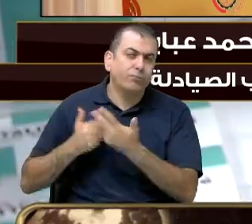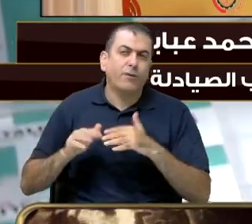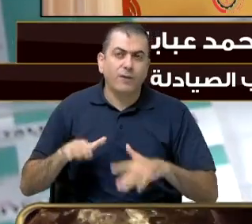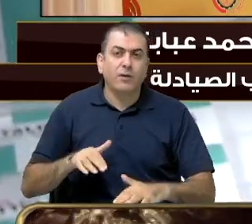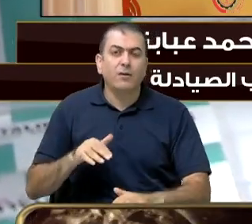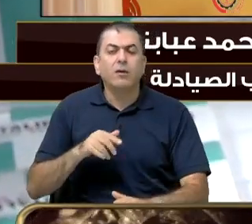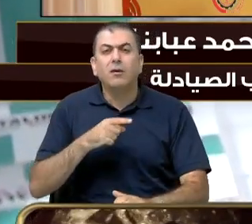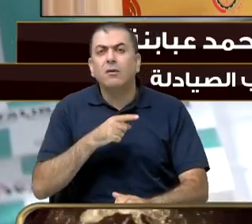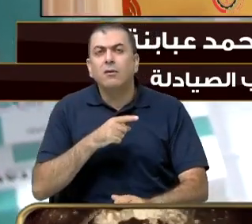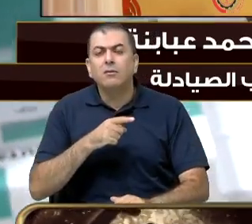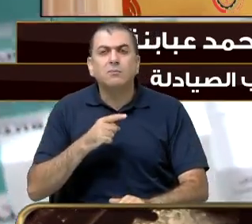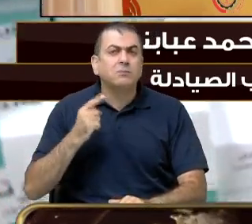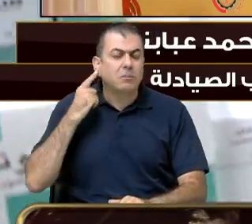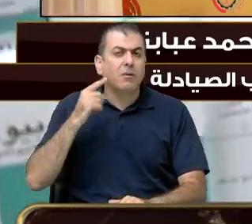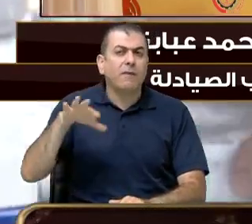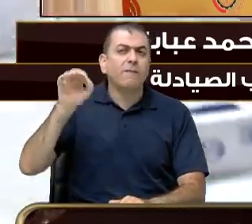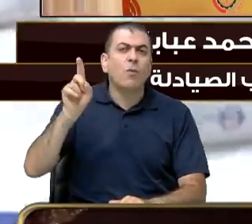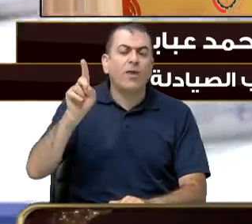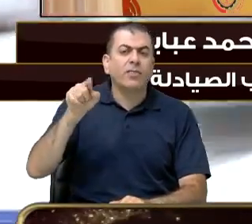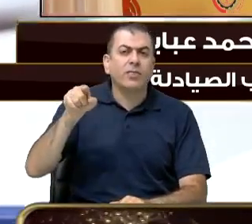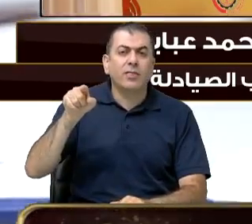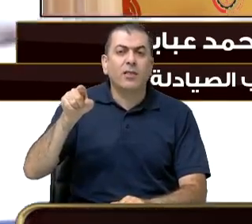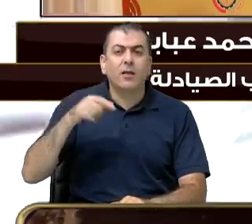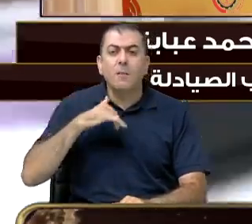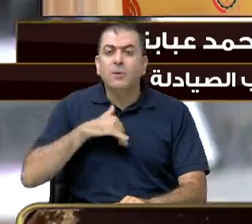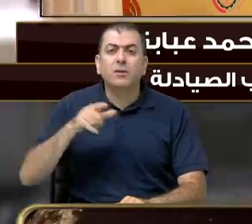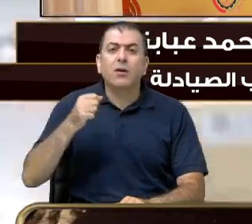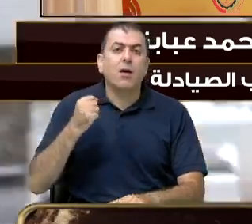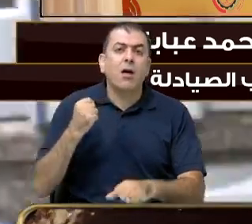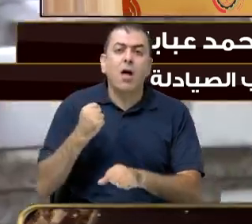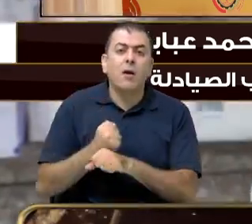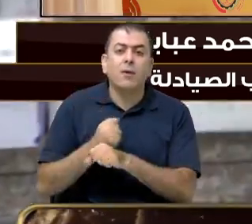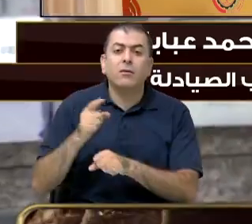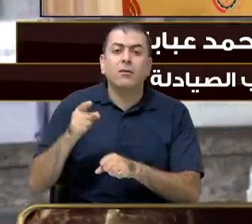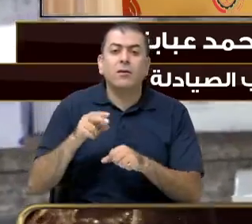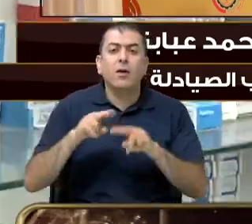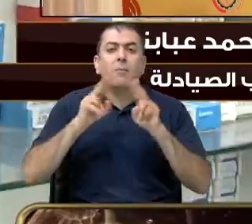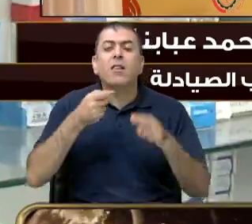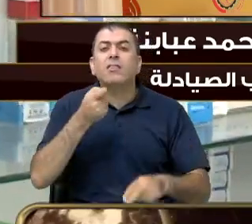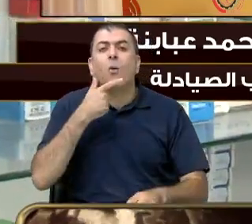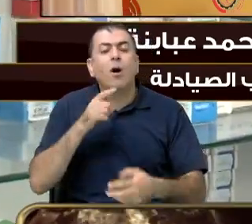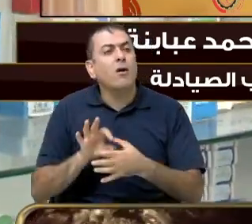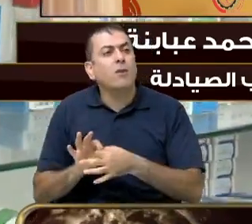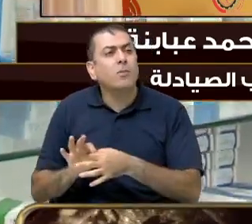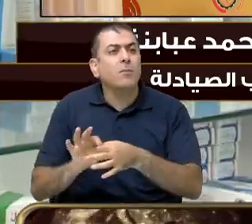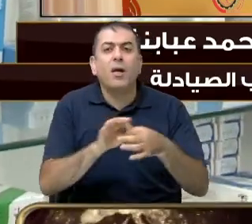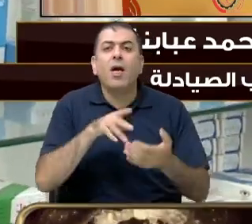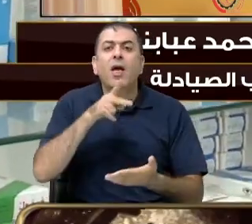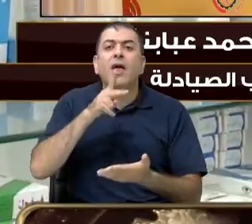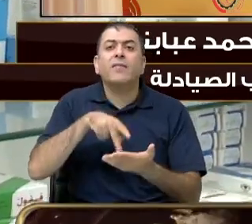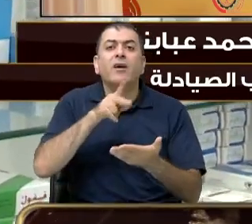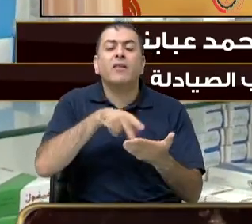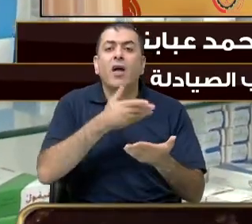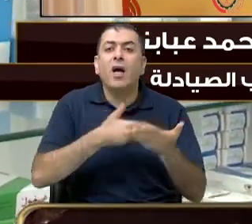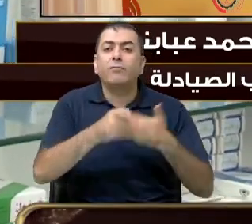أن هناك جهة تريد أن تعمل وفرت على الصيادلة أبحاث صيدليات توقعها على